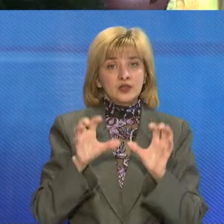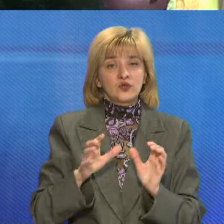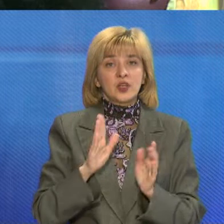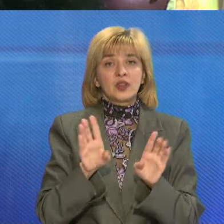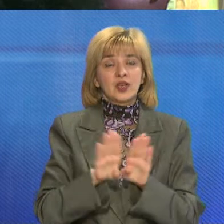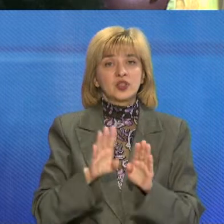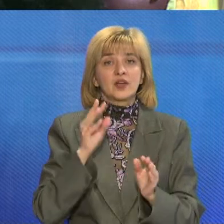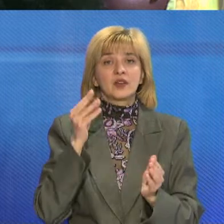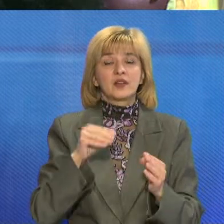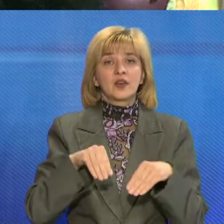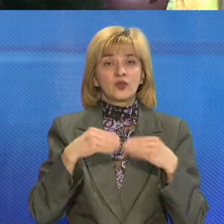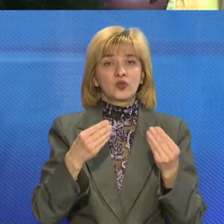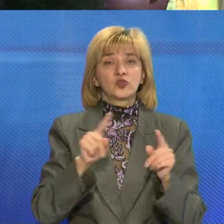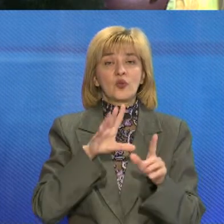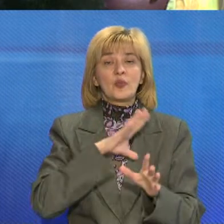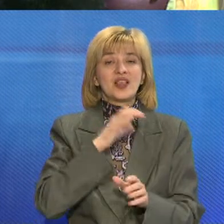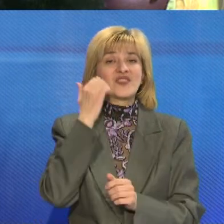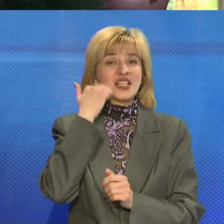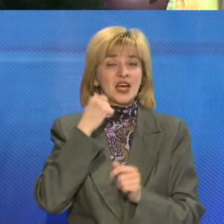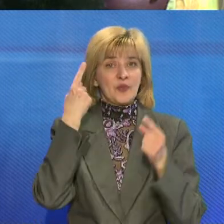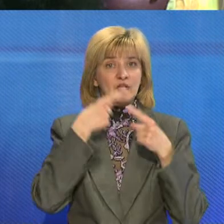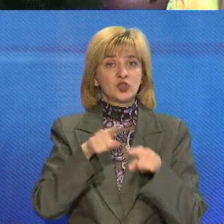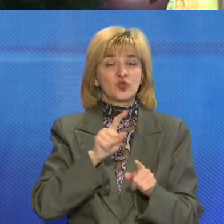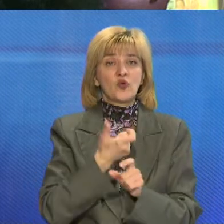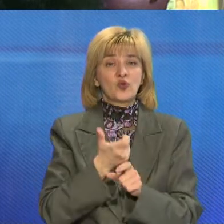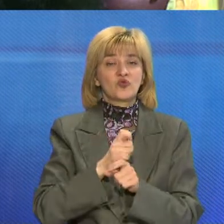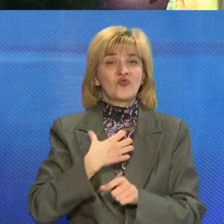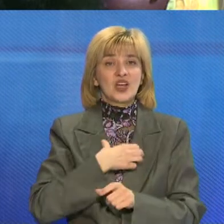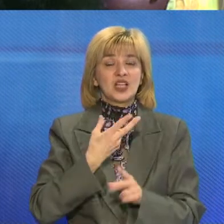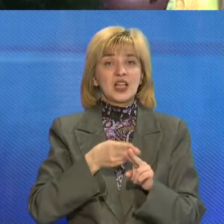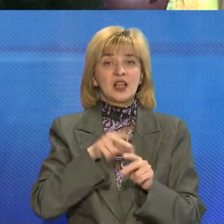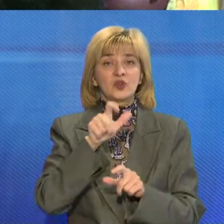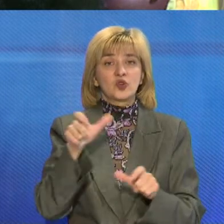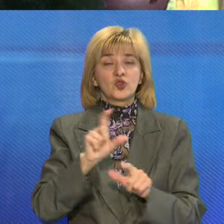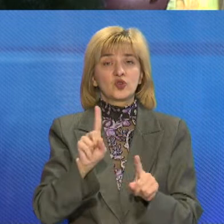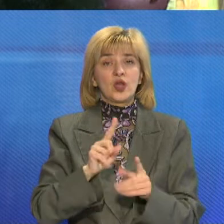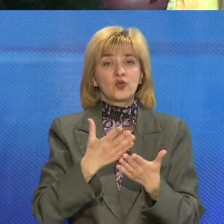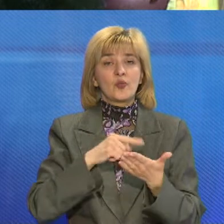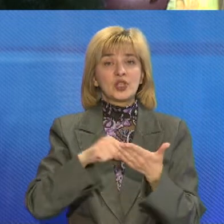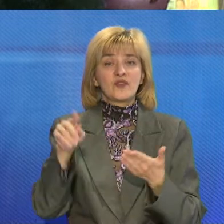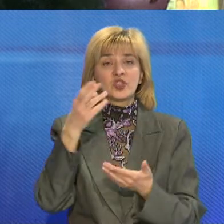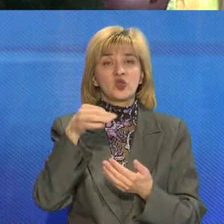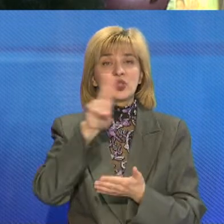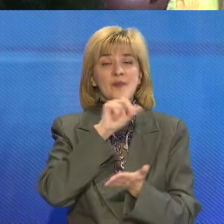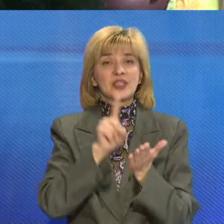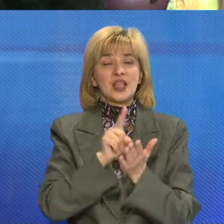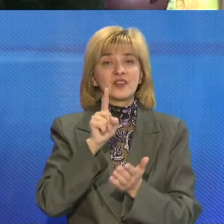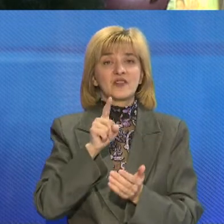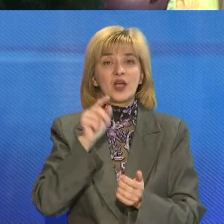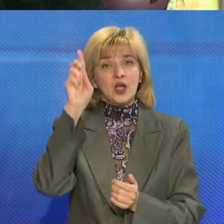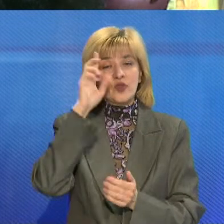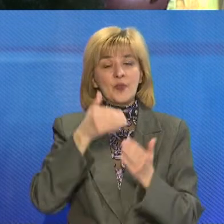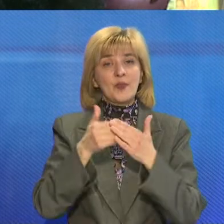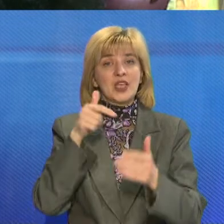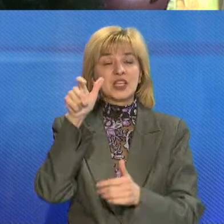старом проекте, что немаловажно для нашего населения, которое подчеркивает, что социальное обязательство государства перед гражданином, который стоит